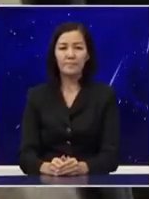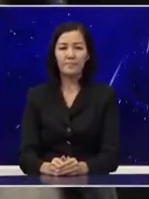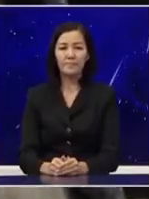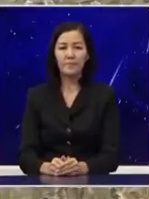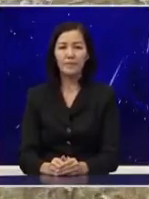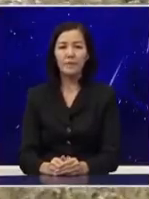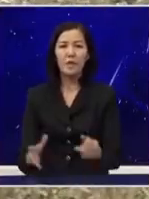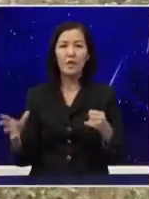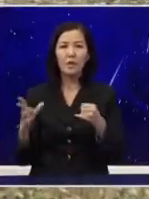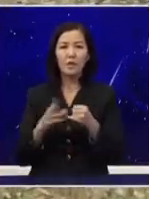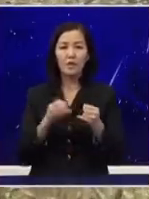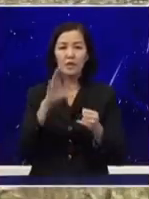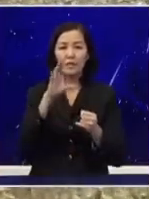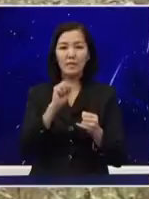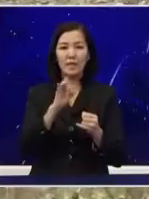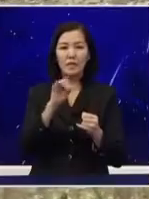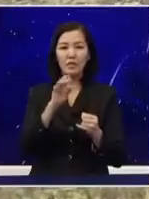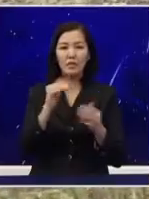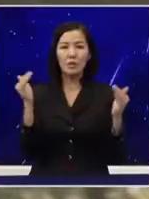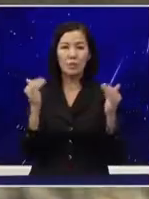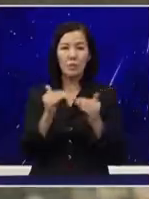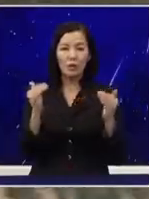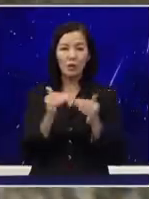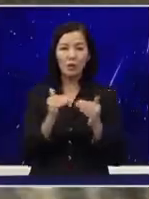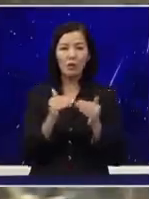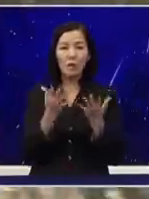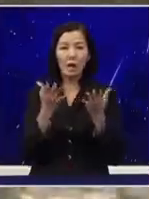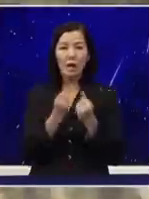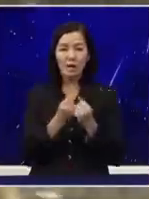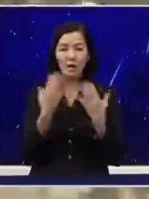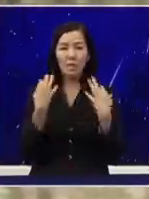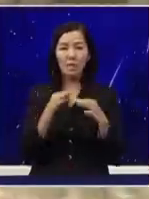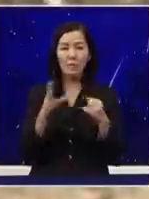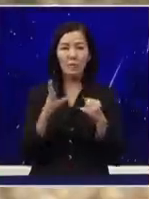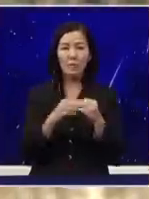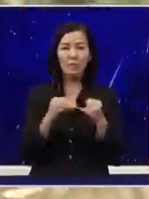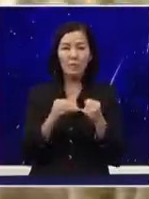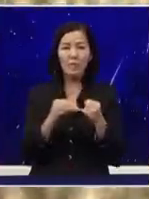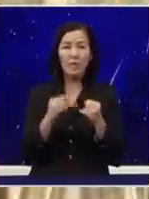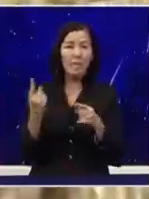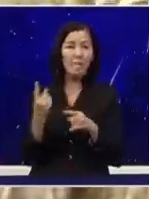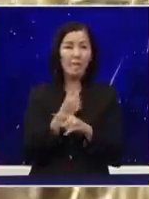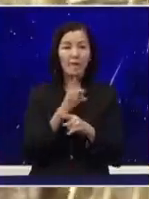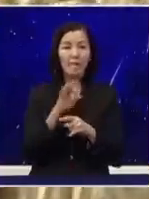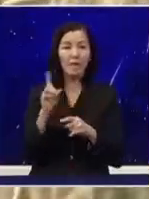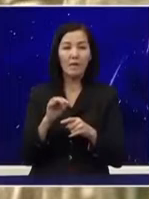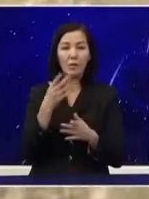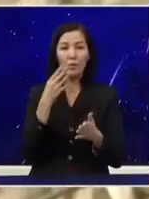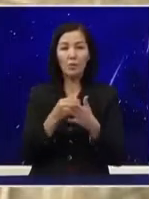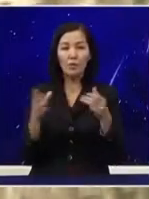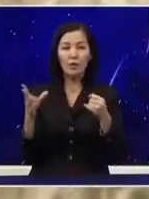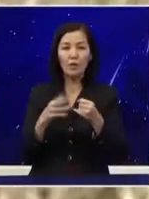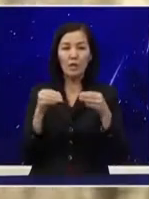Мына егіс алқабы Сарыжаз кәсіптік техникалық колледжіне тиесілі. Арнаулы білім беру орталығы биыл алғаш рет өздерінің алқабына егін